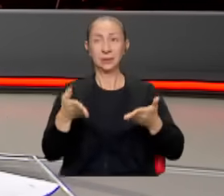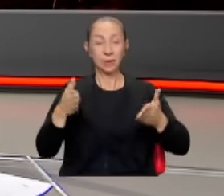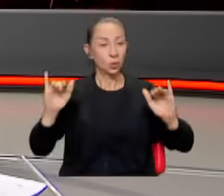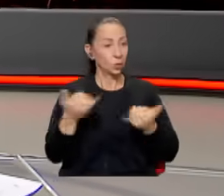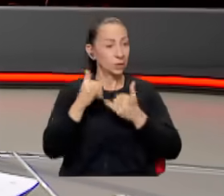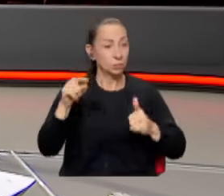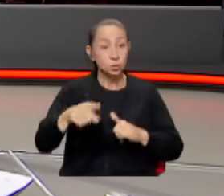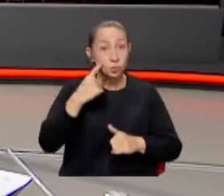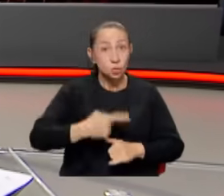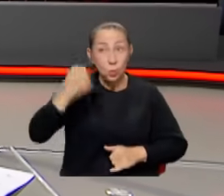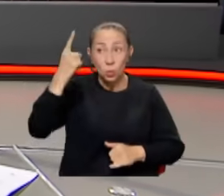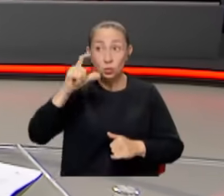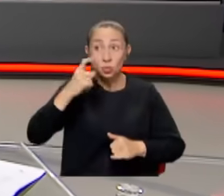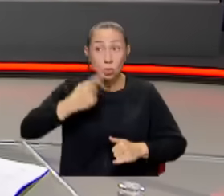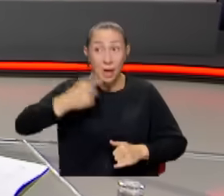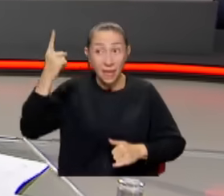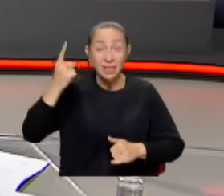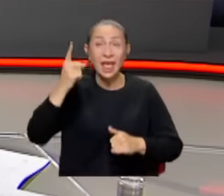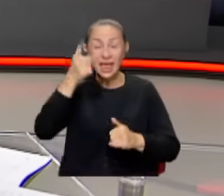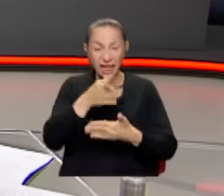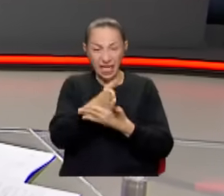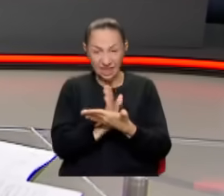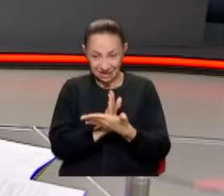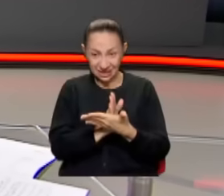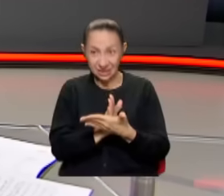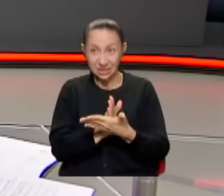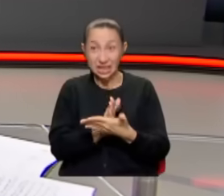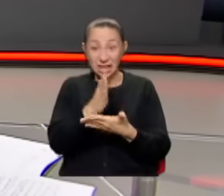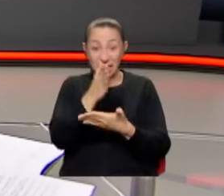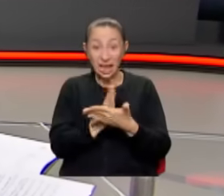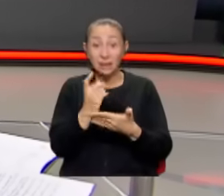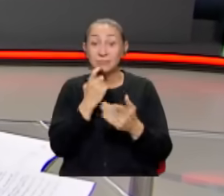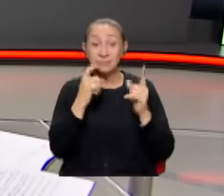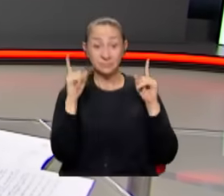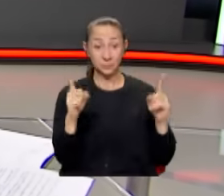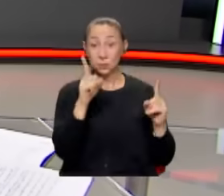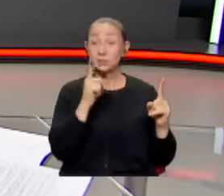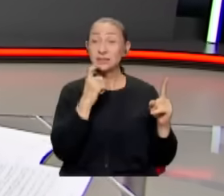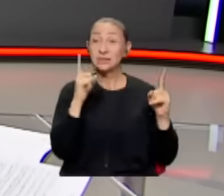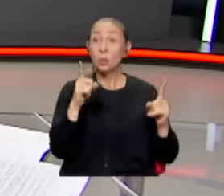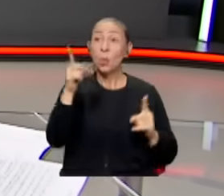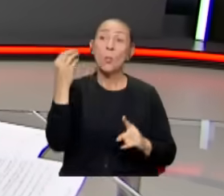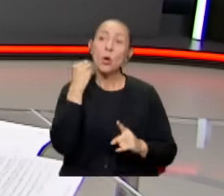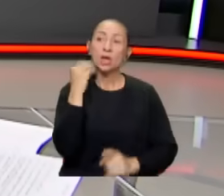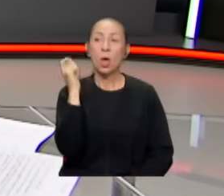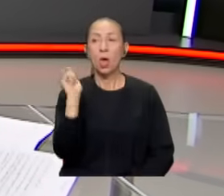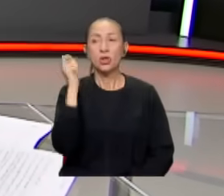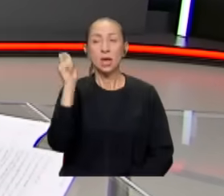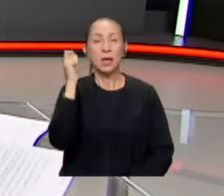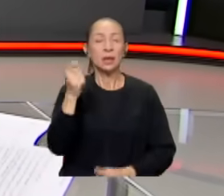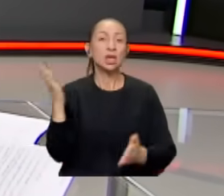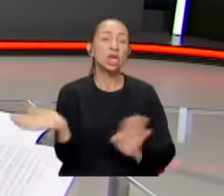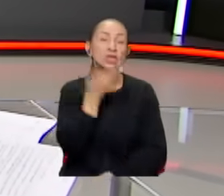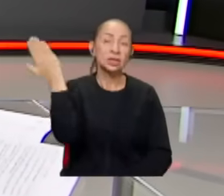kutladığımız bu cumhuriyet ilk yarısını yarım asrını bunların borçlarını ödeyerek geçirdi